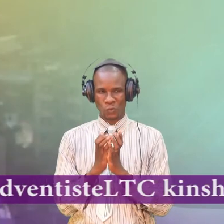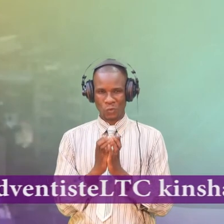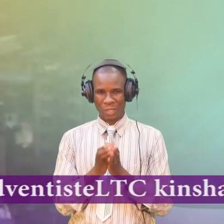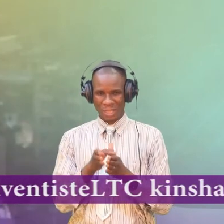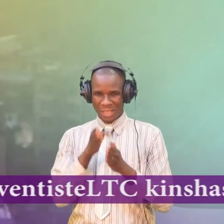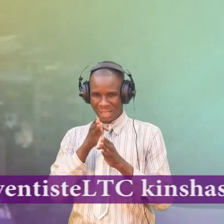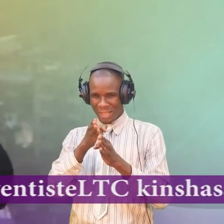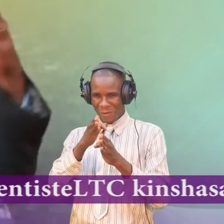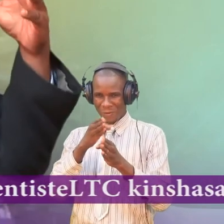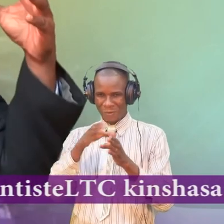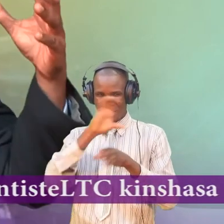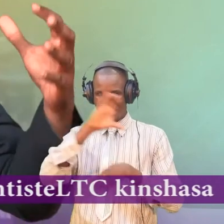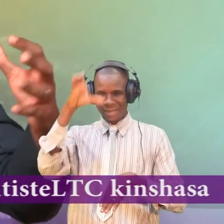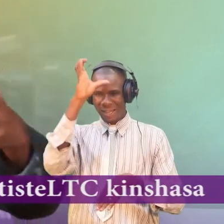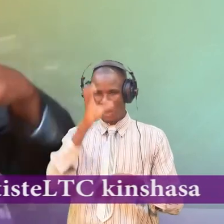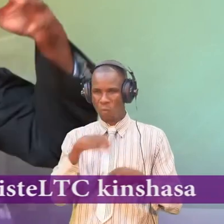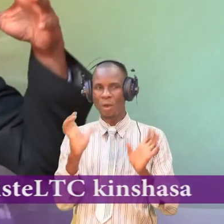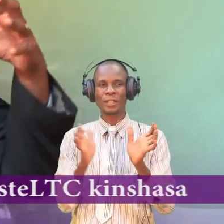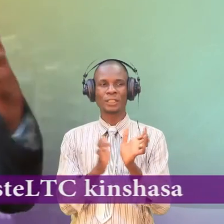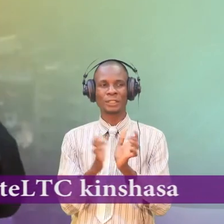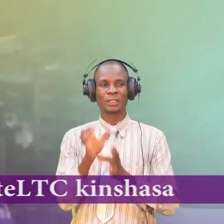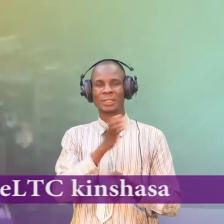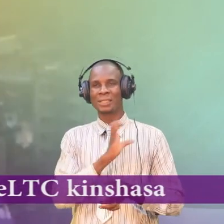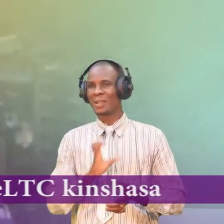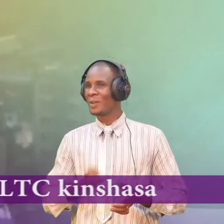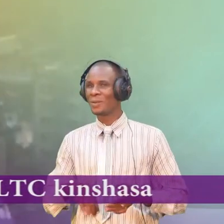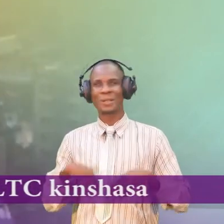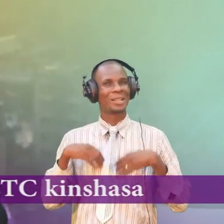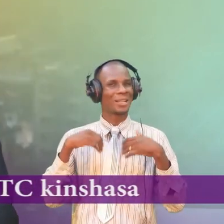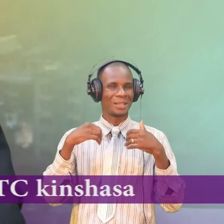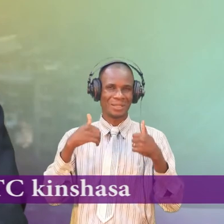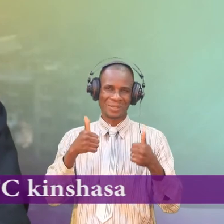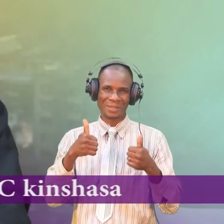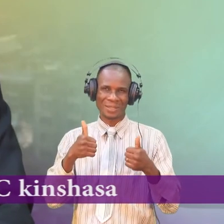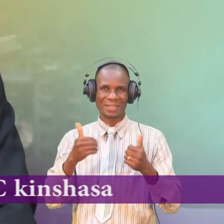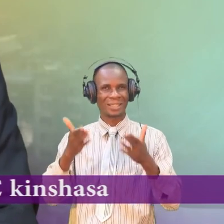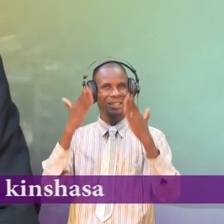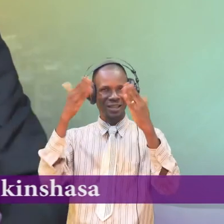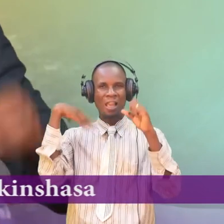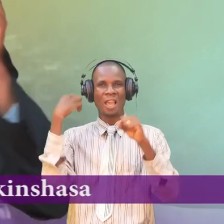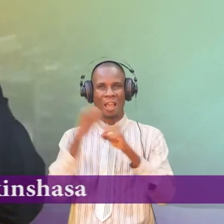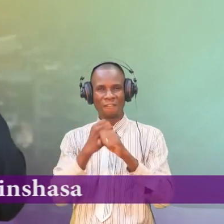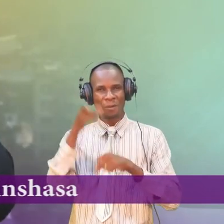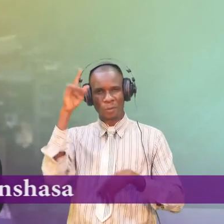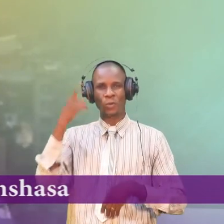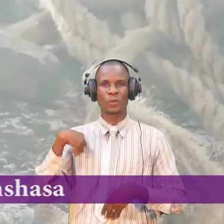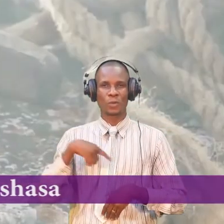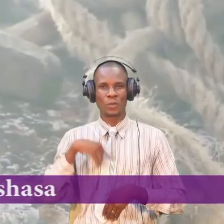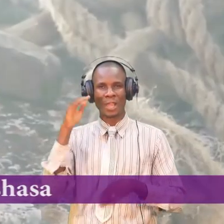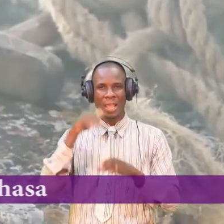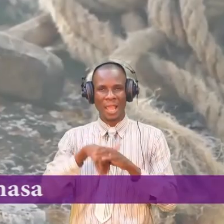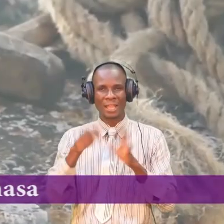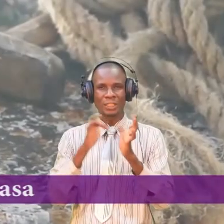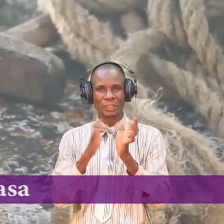na pamoja na Mungu. Mungu alipanga kwamba uumbaji uweze kuumbwa upya tena. Na